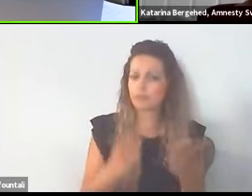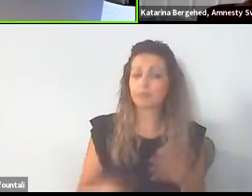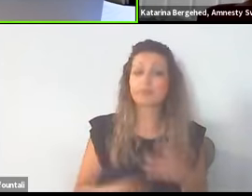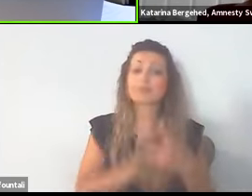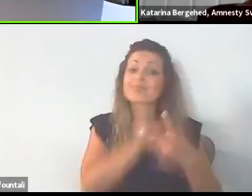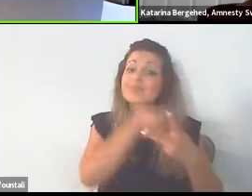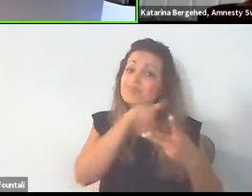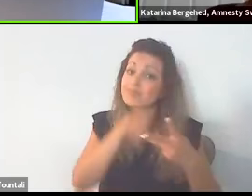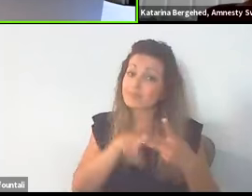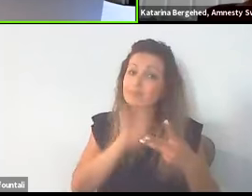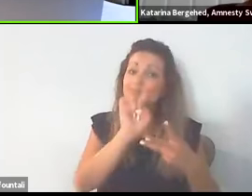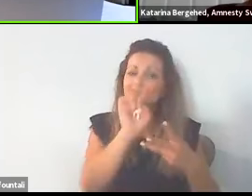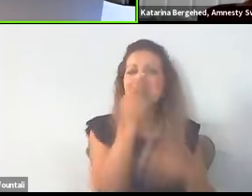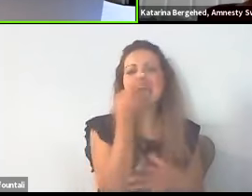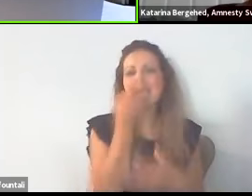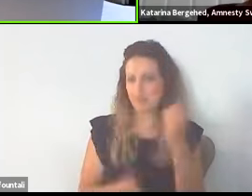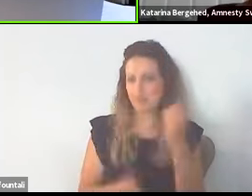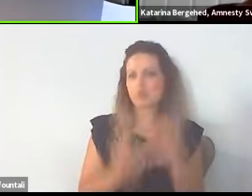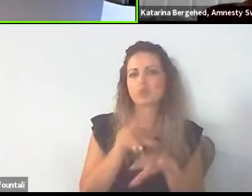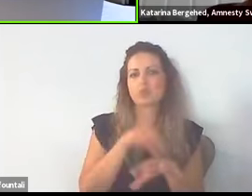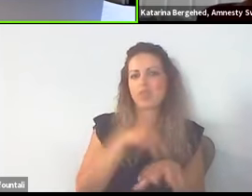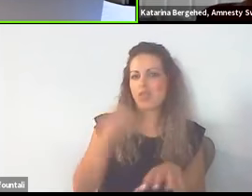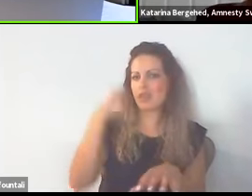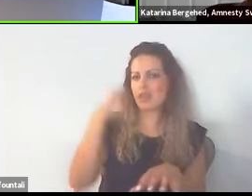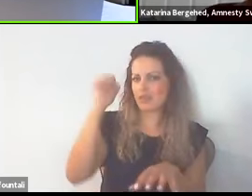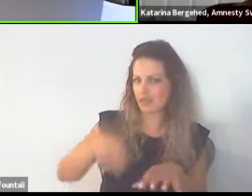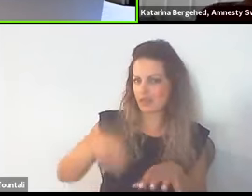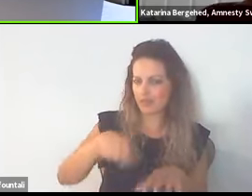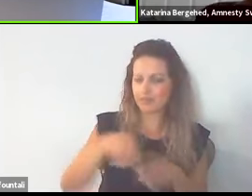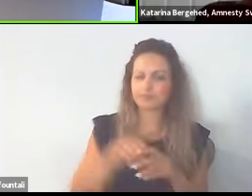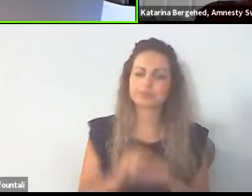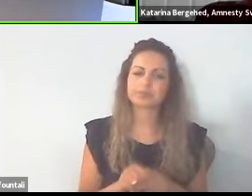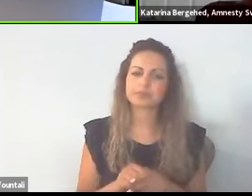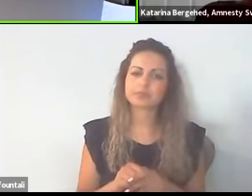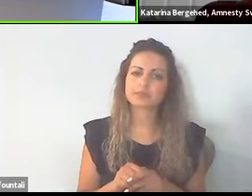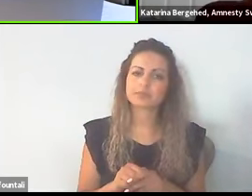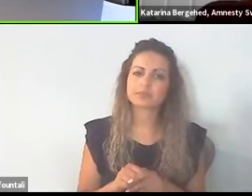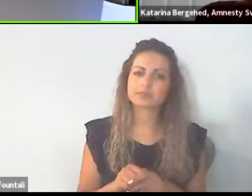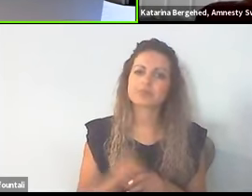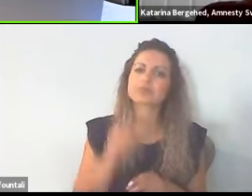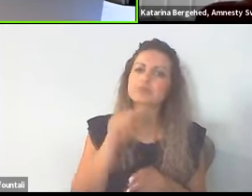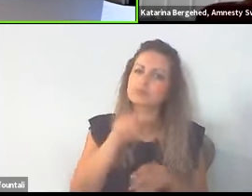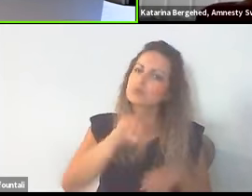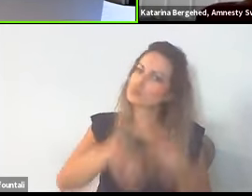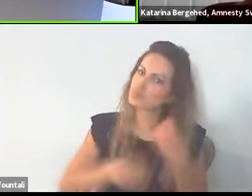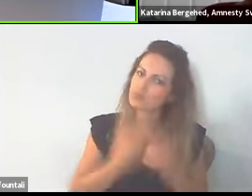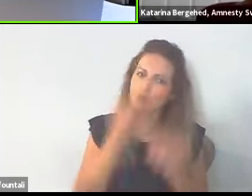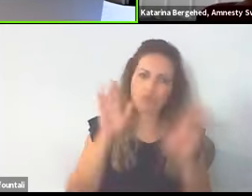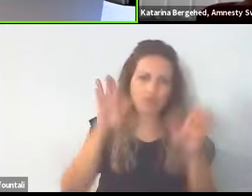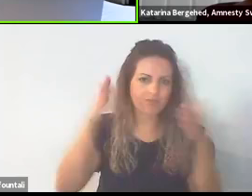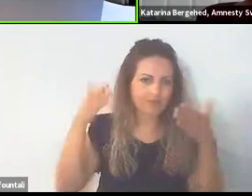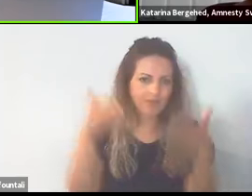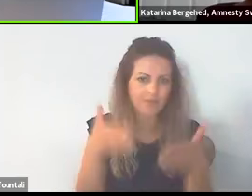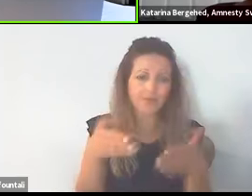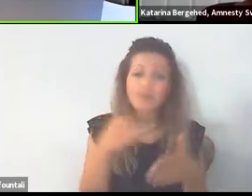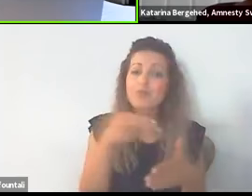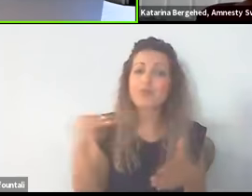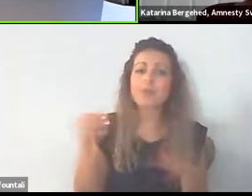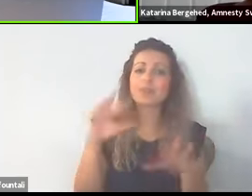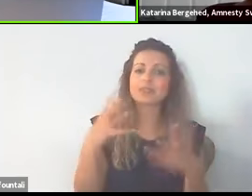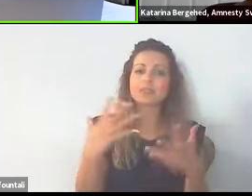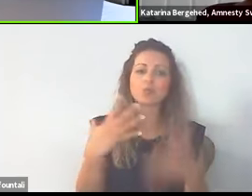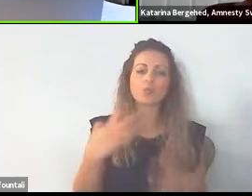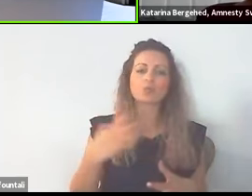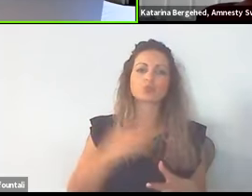υπάρχει και σε αυτό προσπαθούμε να εστιάσουμε είναι το ζήτημα της ψυχολογικής βλάβης και